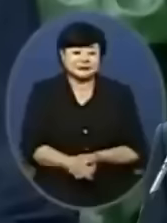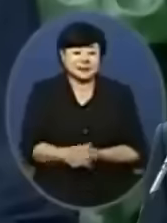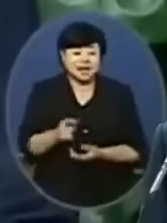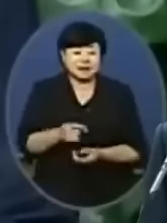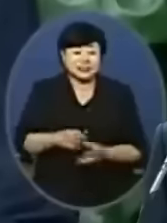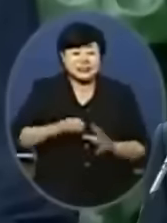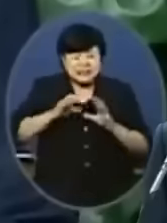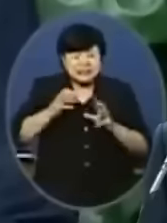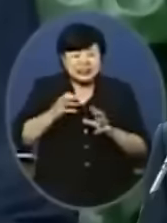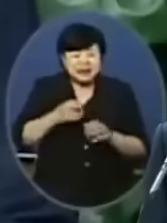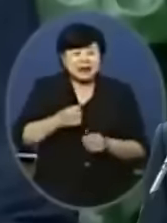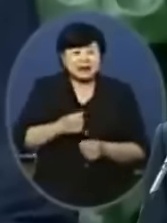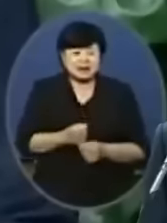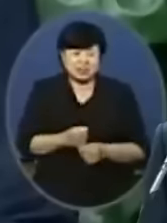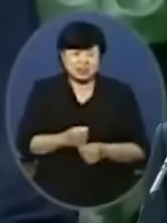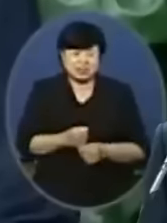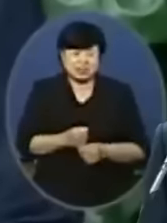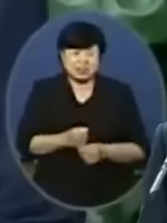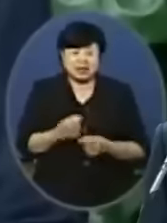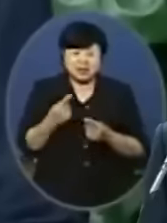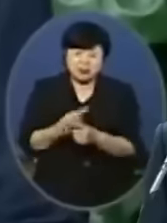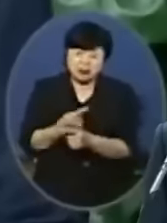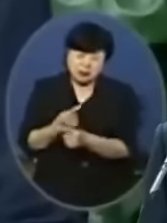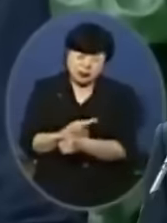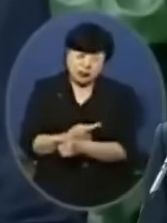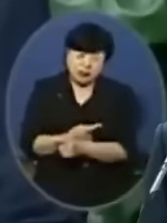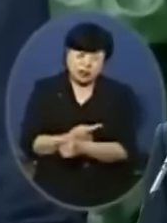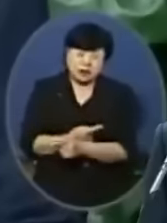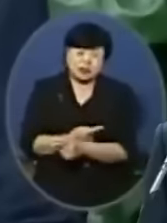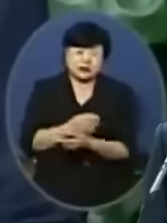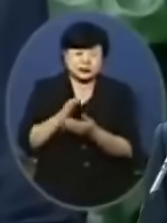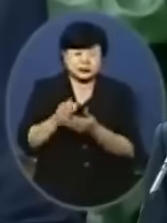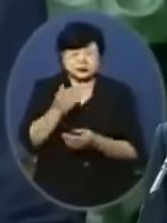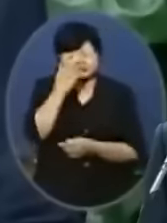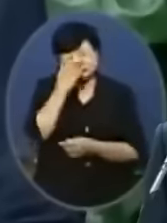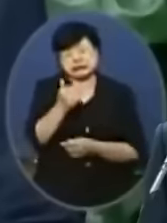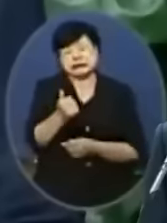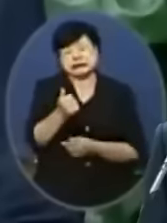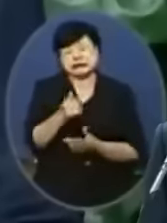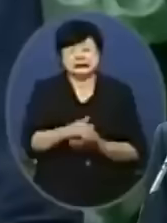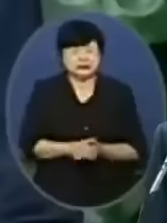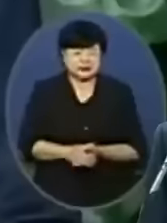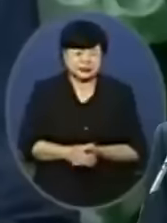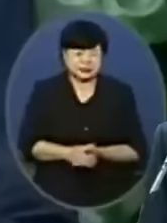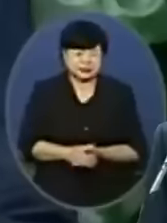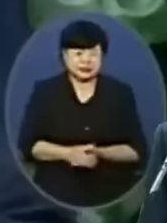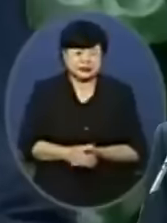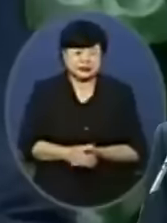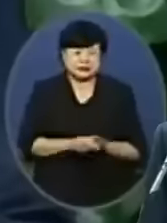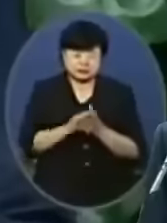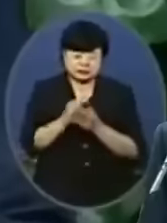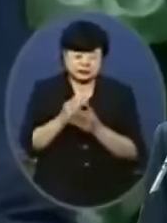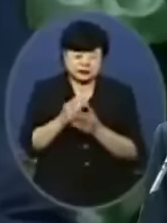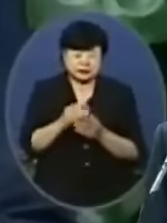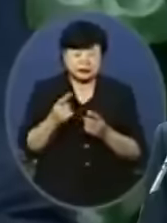아무리 세상 것으로 바꾸어 치워도 얼마 안 있으면 실적이 나요. 변해요.